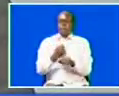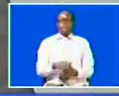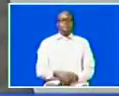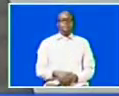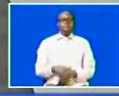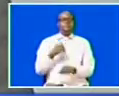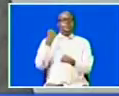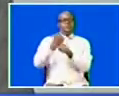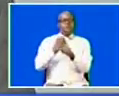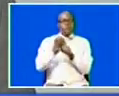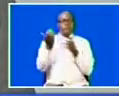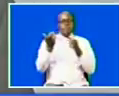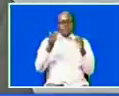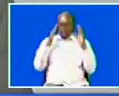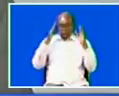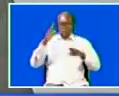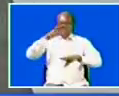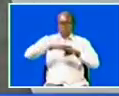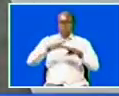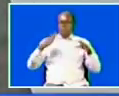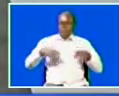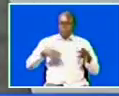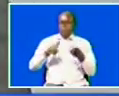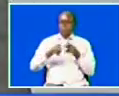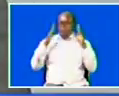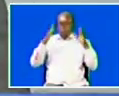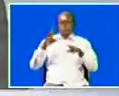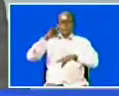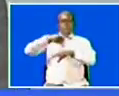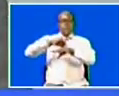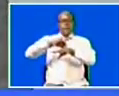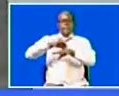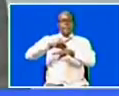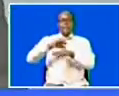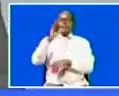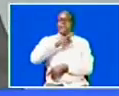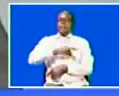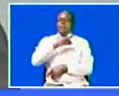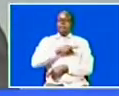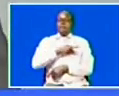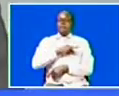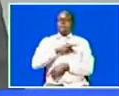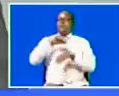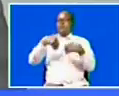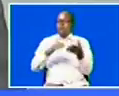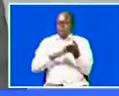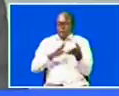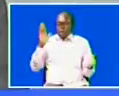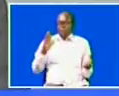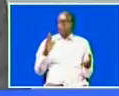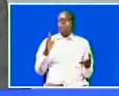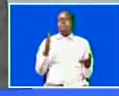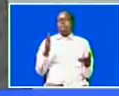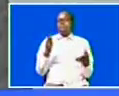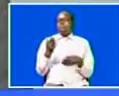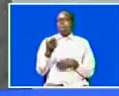business, focusing on the people, focusing on the planet, focusing on the profits, or in a more maybe wordy